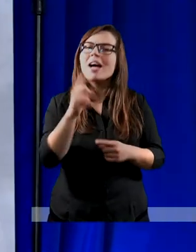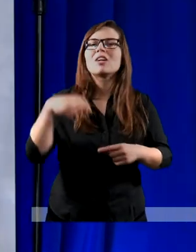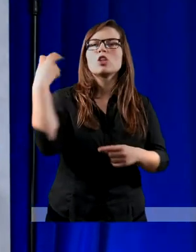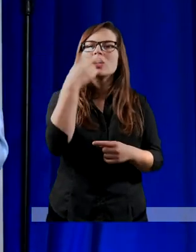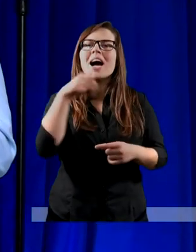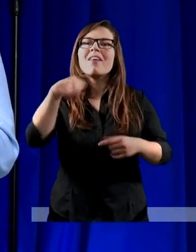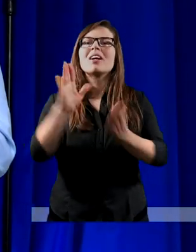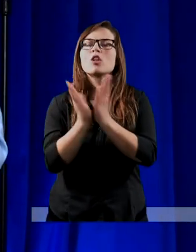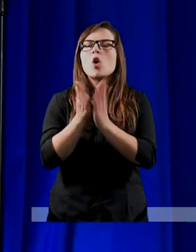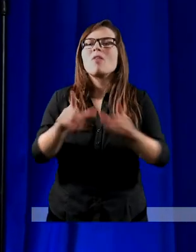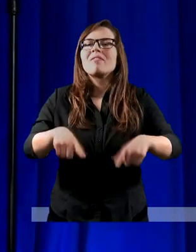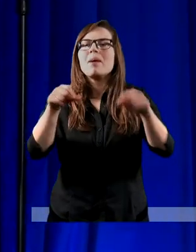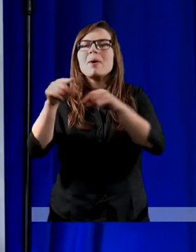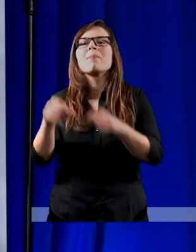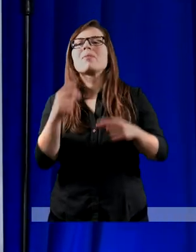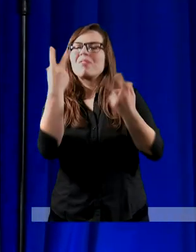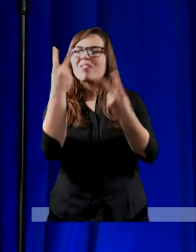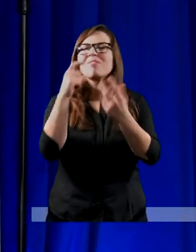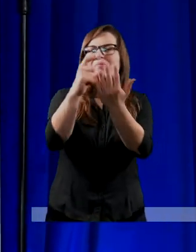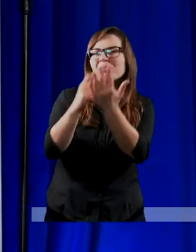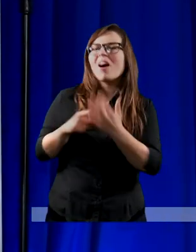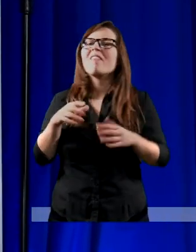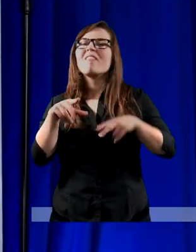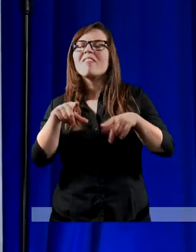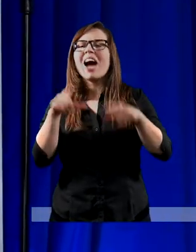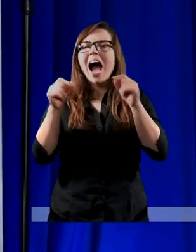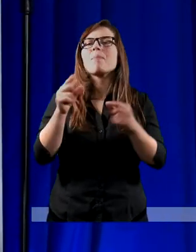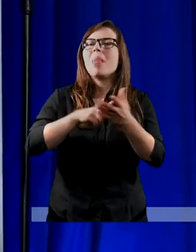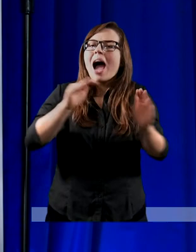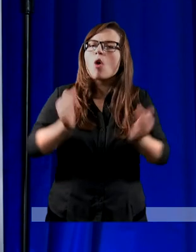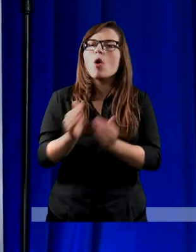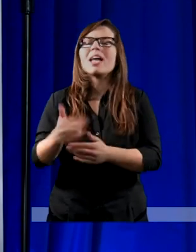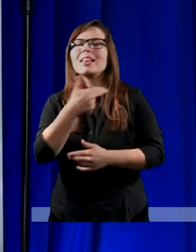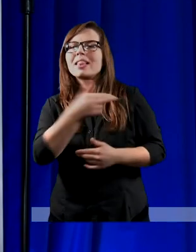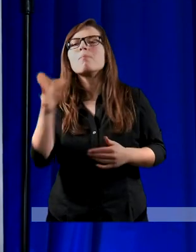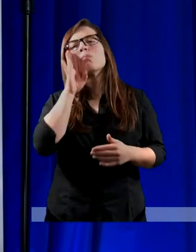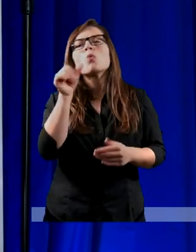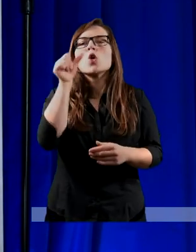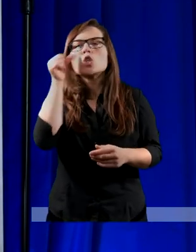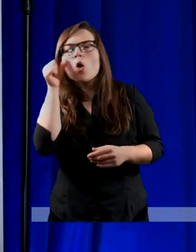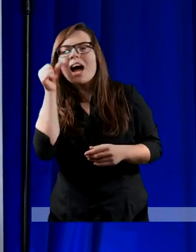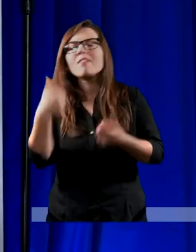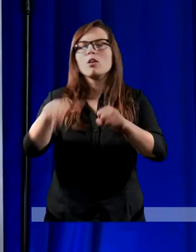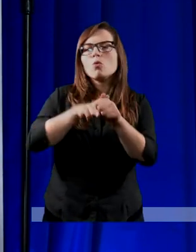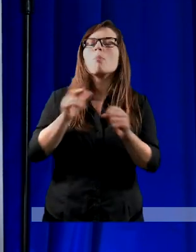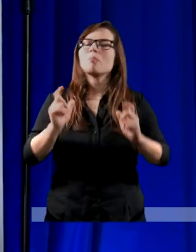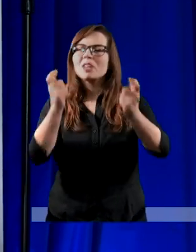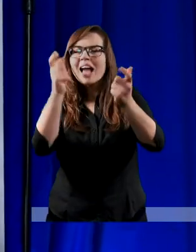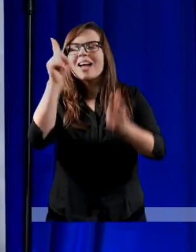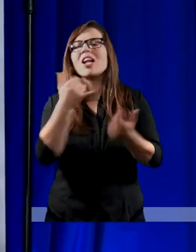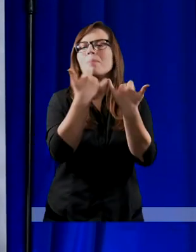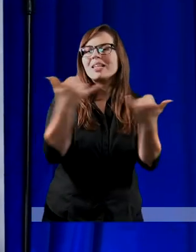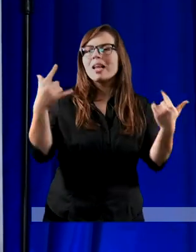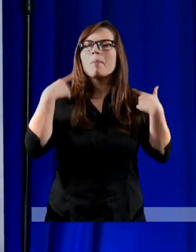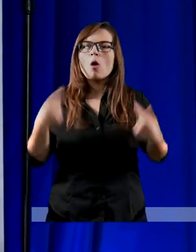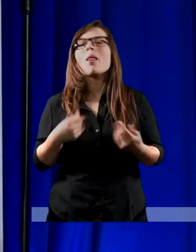w tej książce zebrałem masę fragmentów z Pisma Świętego na konkretny temat. Zrobiłem sobie taką ściągawkę, która co ciekawe przydaje się też